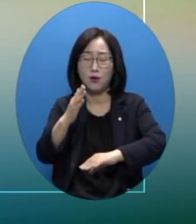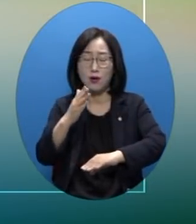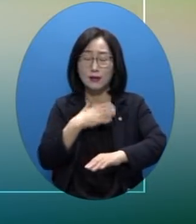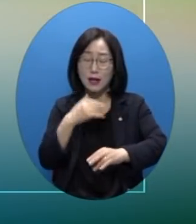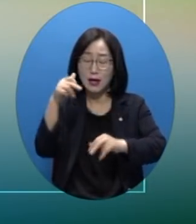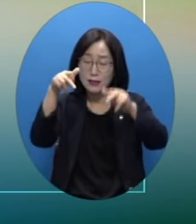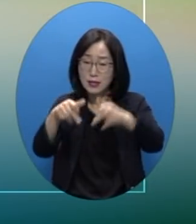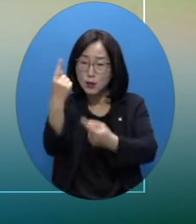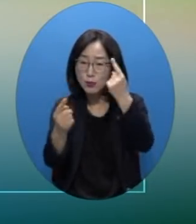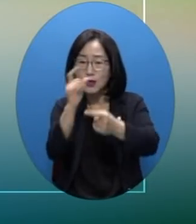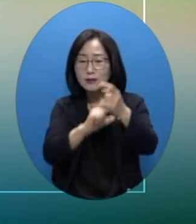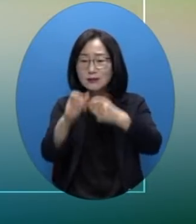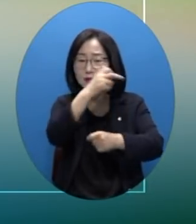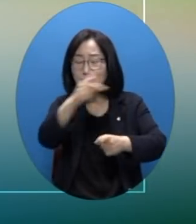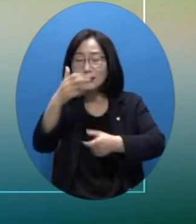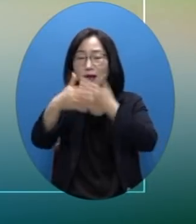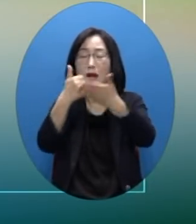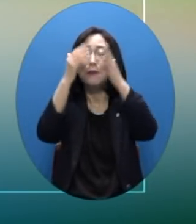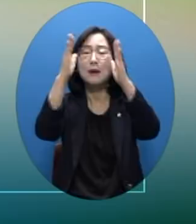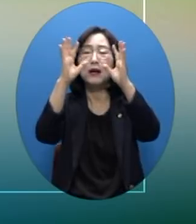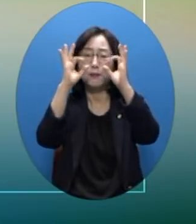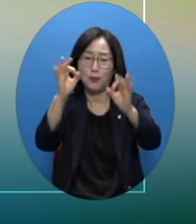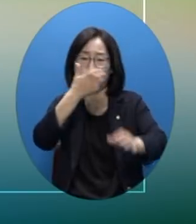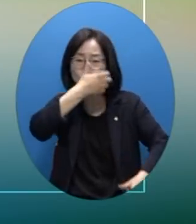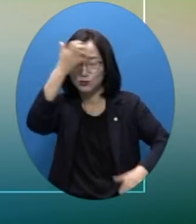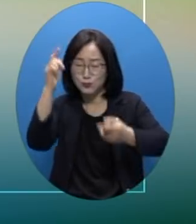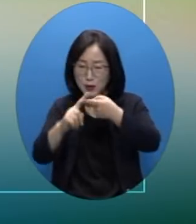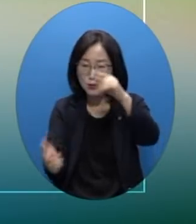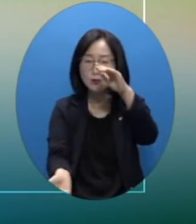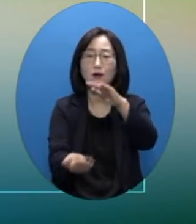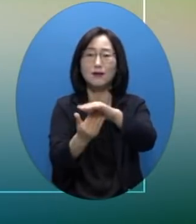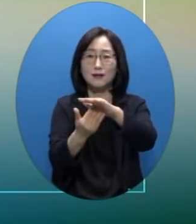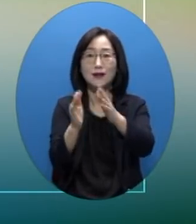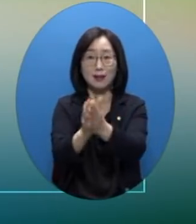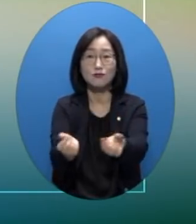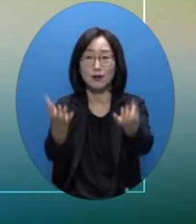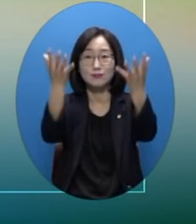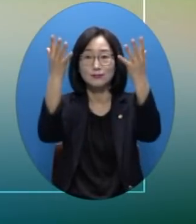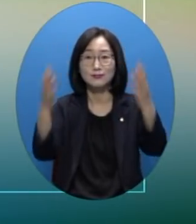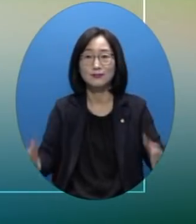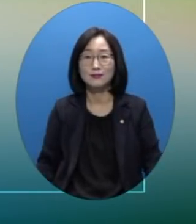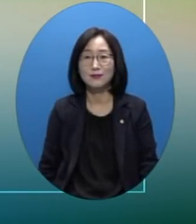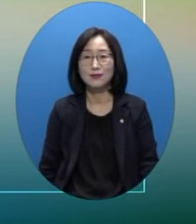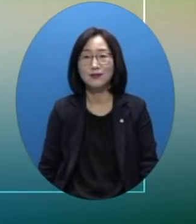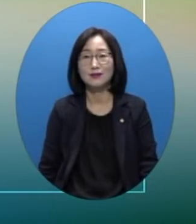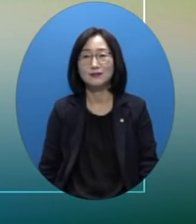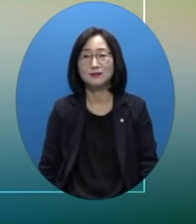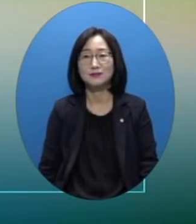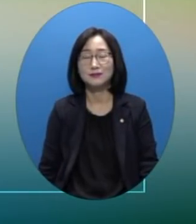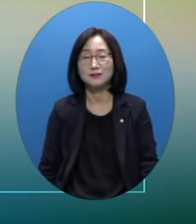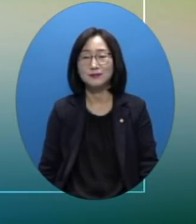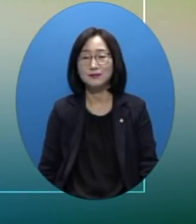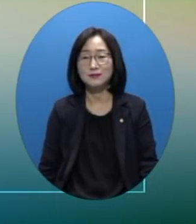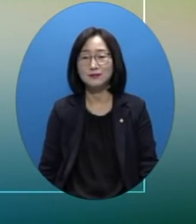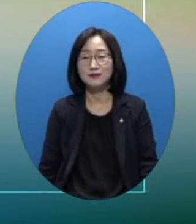장애보다 크신 하나님을 바라볼 때 꿈은 이루어집니다. 할렐루야!